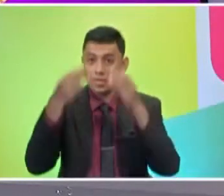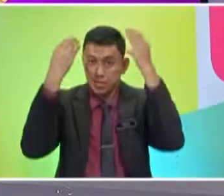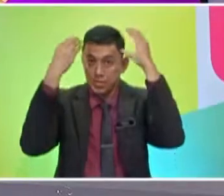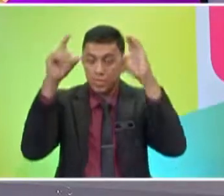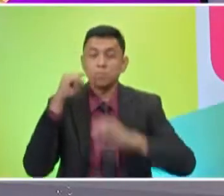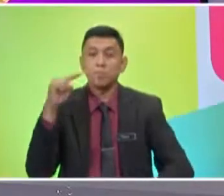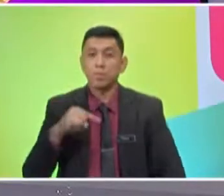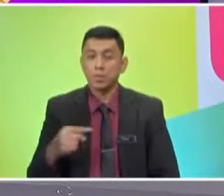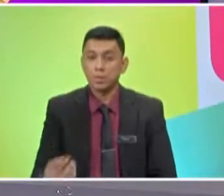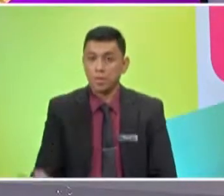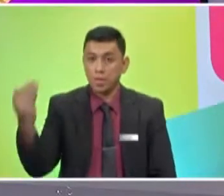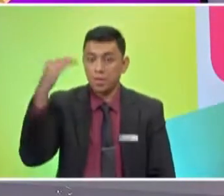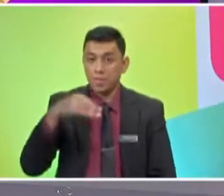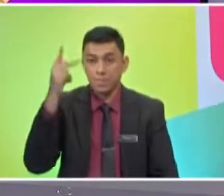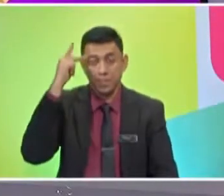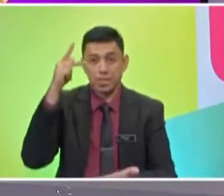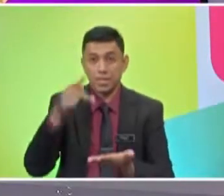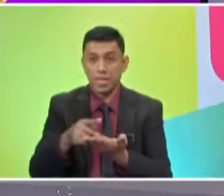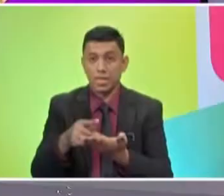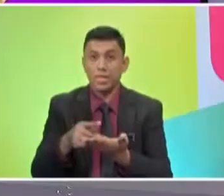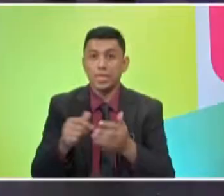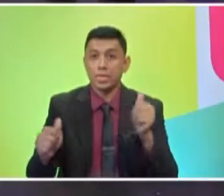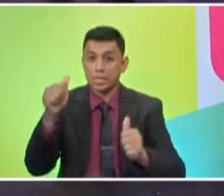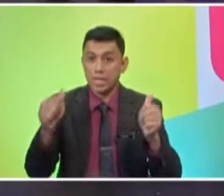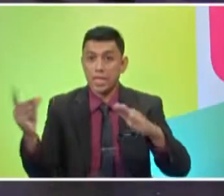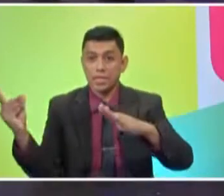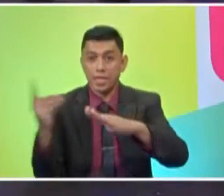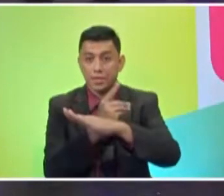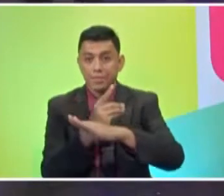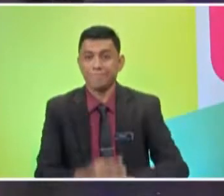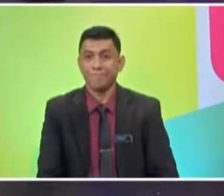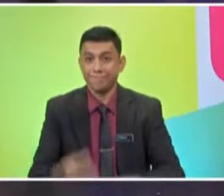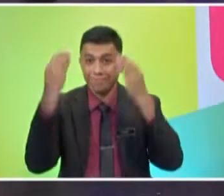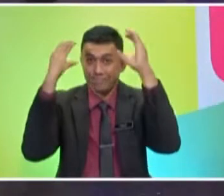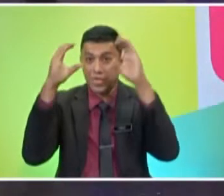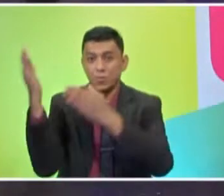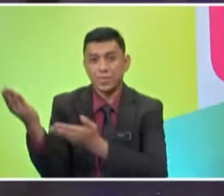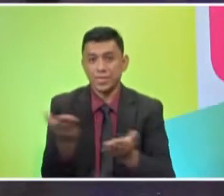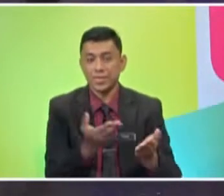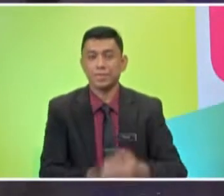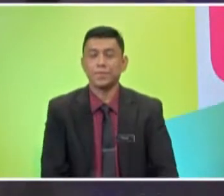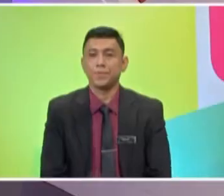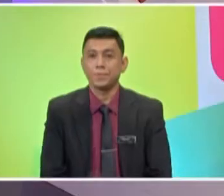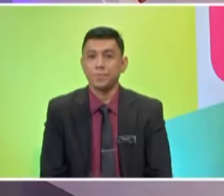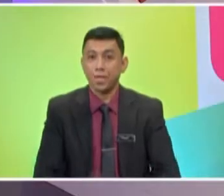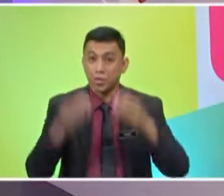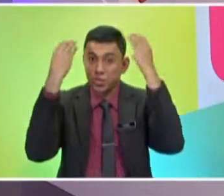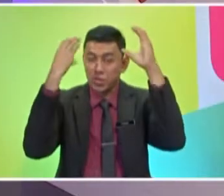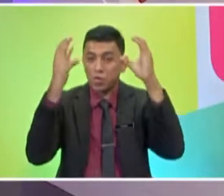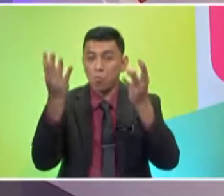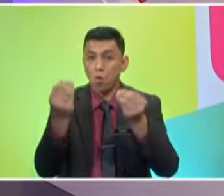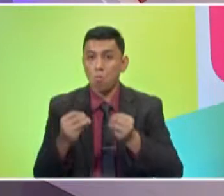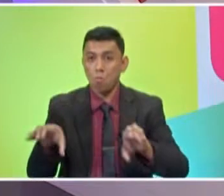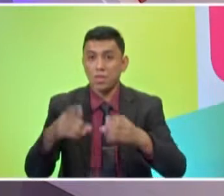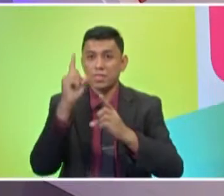mari mengenal kenderaan darat. Cikgu, silakan ya, cikgu. Okey, hari ini cikgu nak buat satu